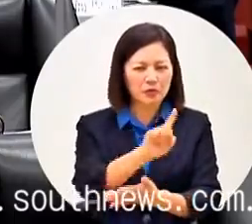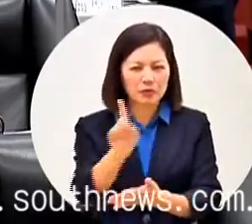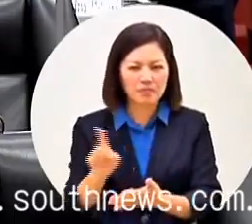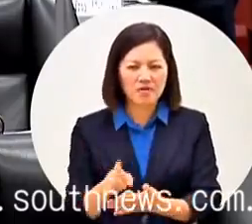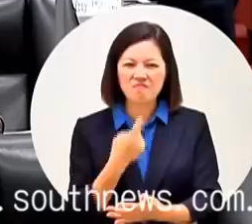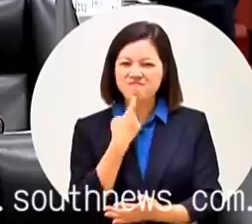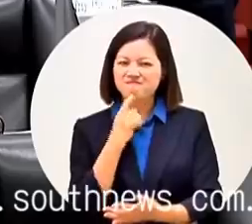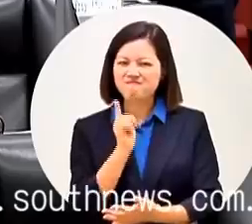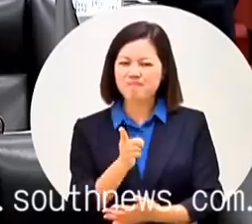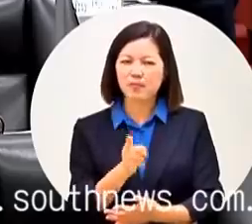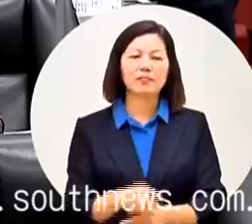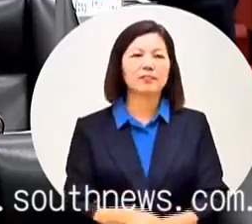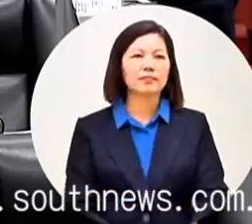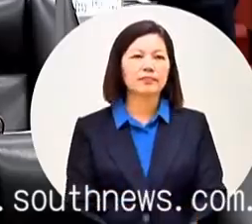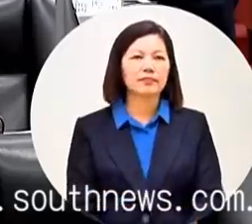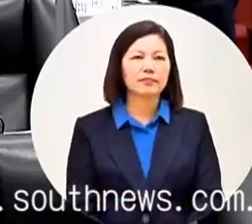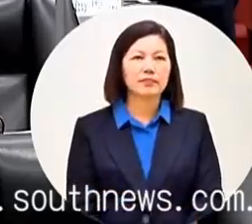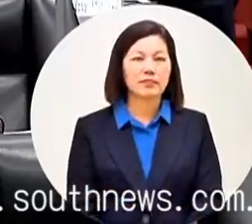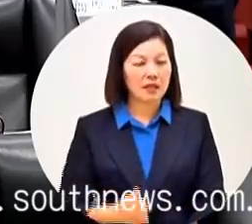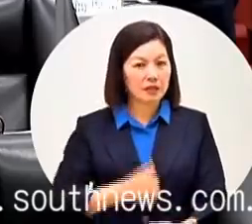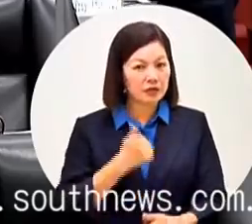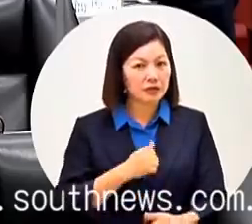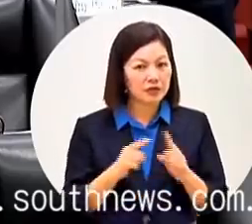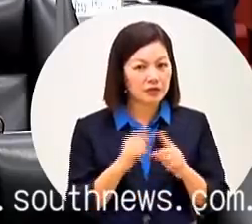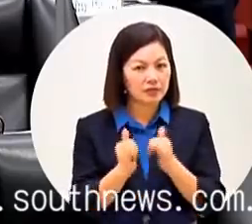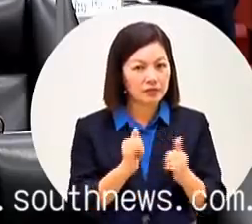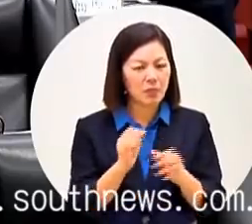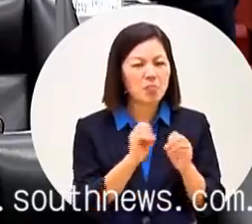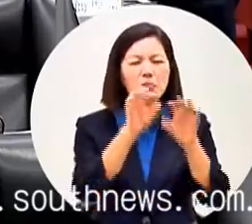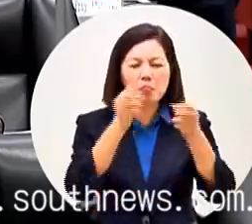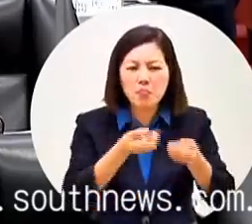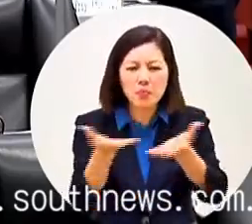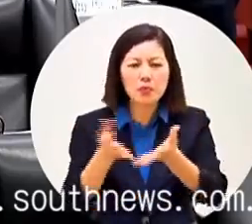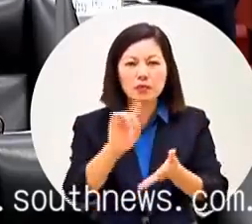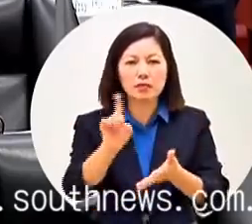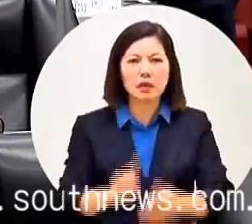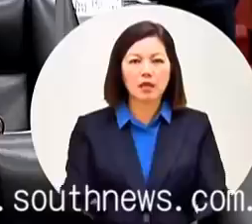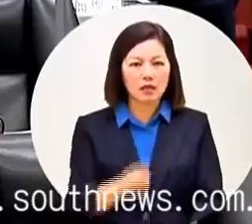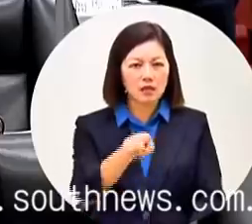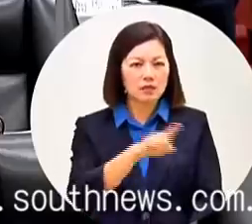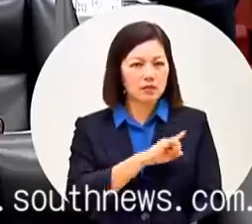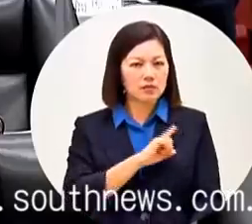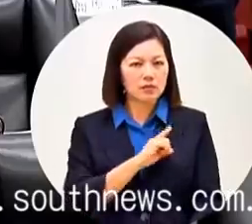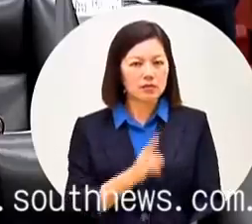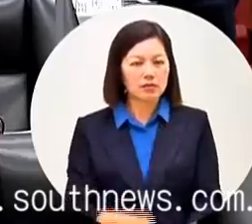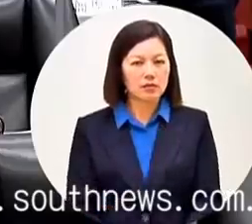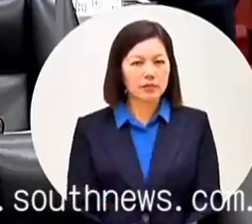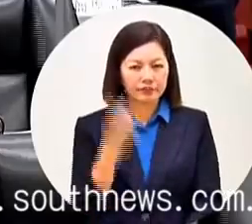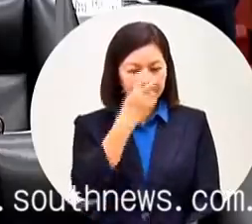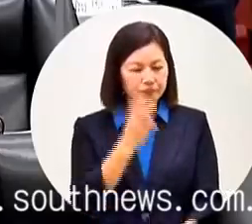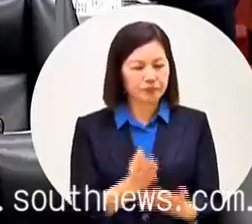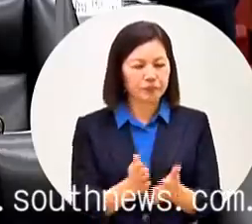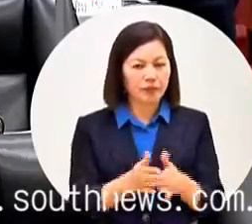市长，其实你不知道民间怎么讲，你要脱离你的同温层。其实这一趟去，